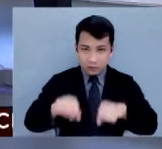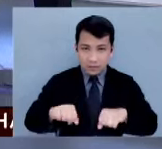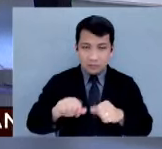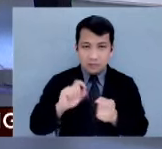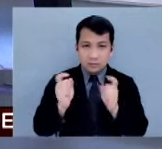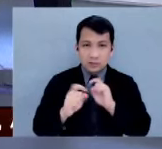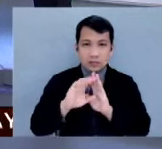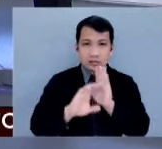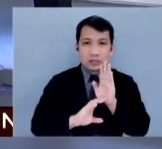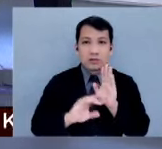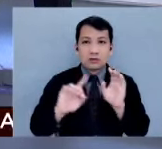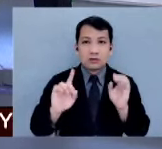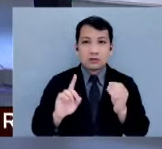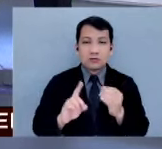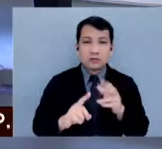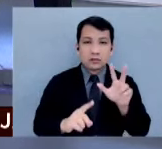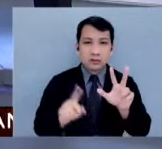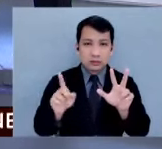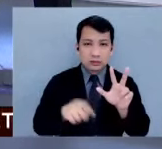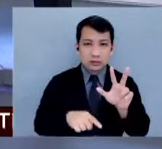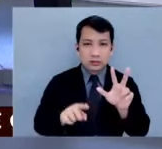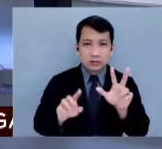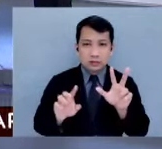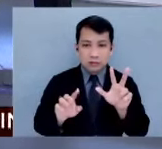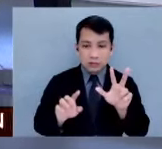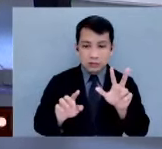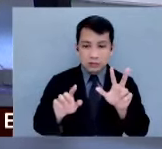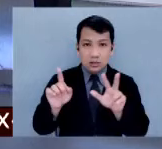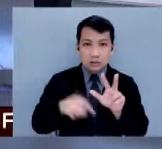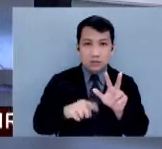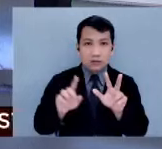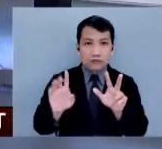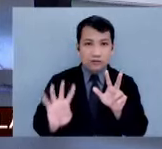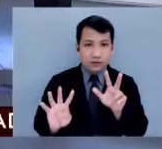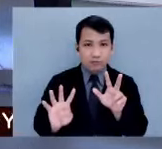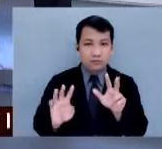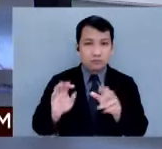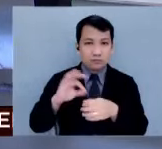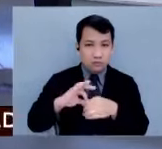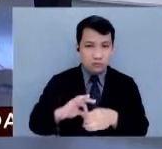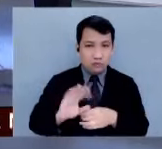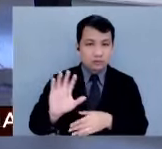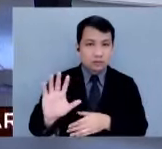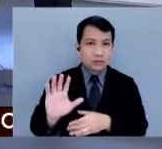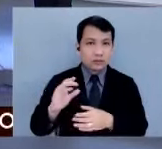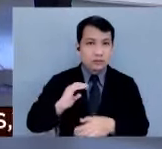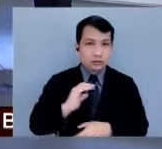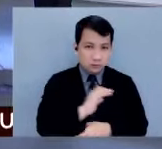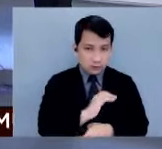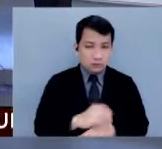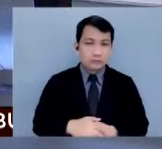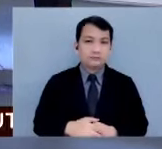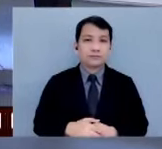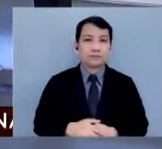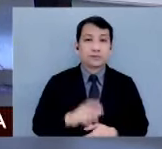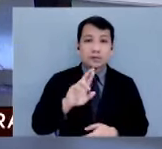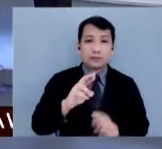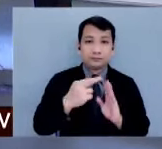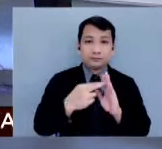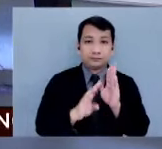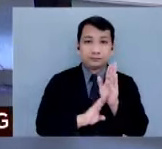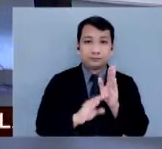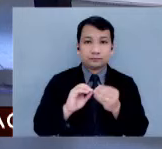pamamagitan ng 3/4 vote ng Kongreso. Sa Senate version ng Charter Amendments o yung RHB No. 6,